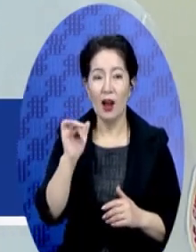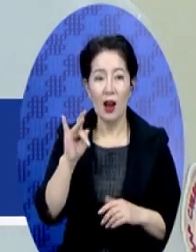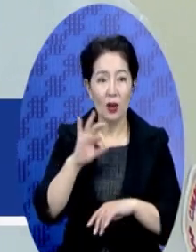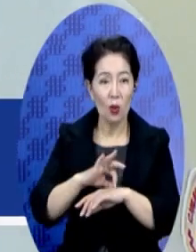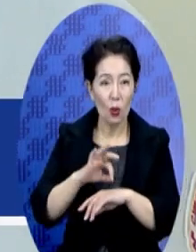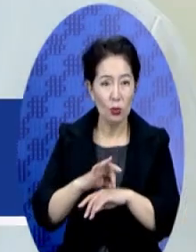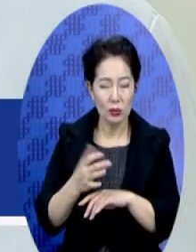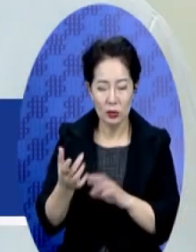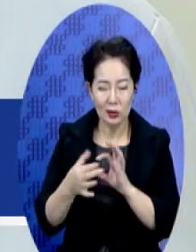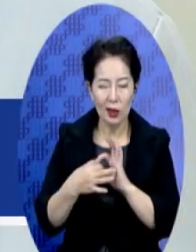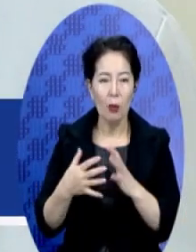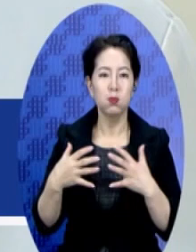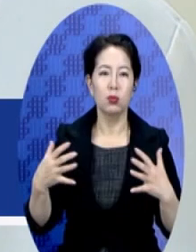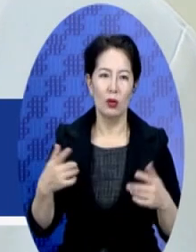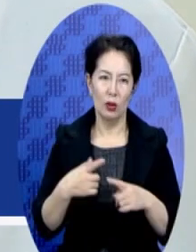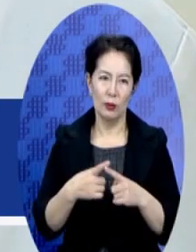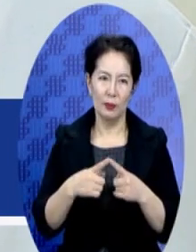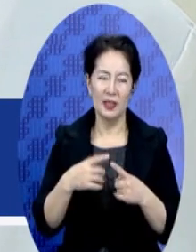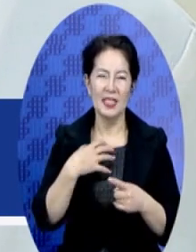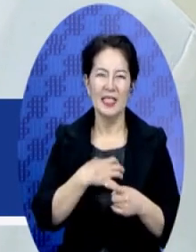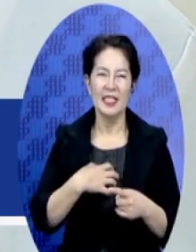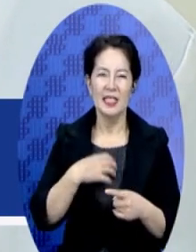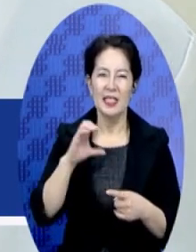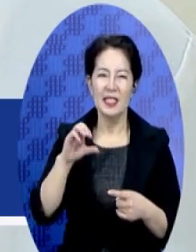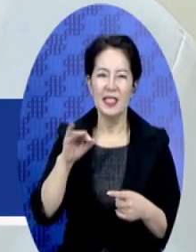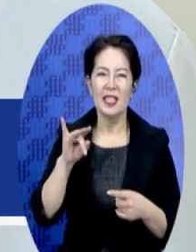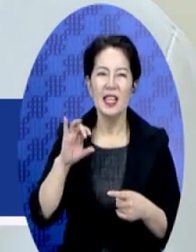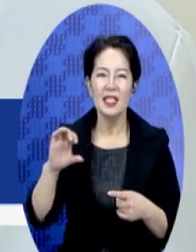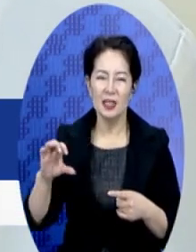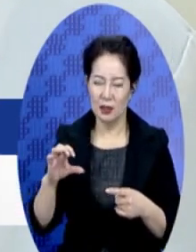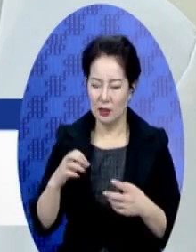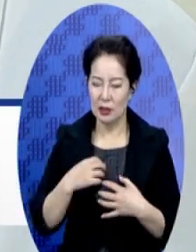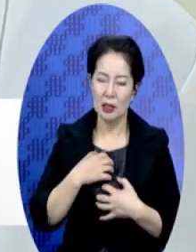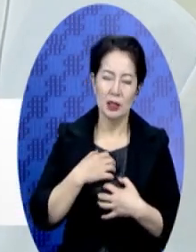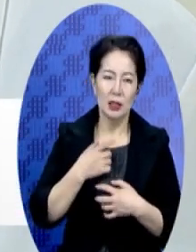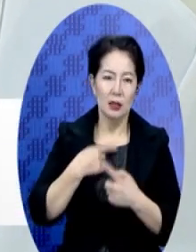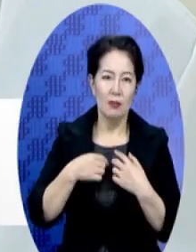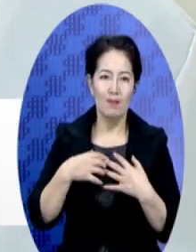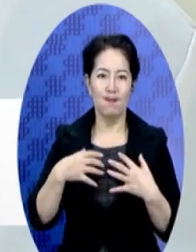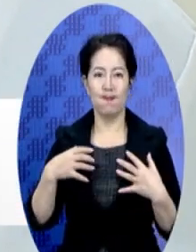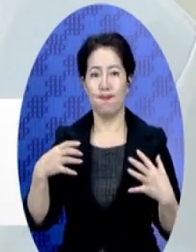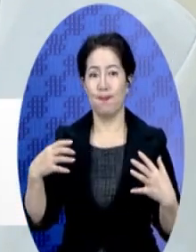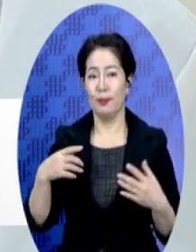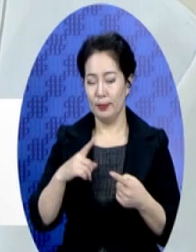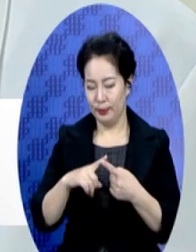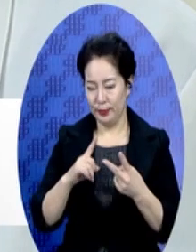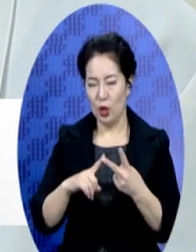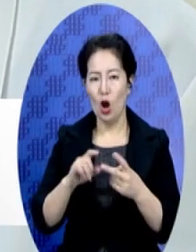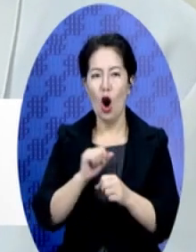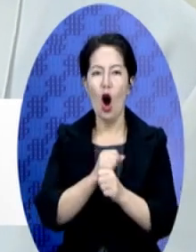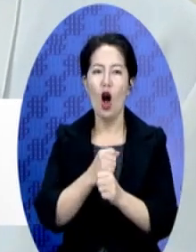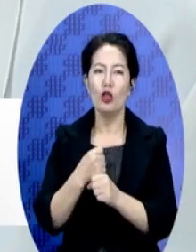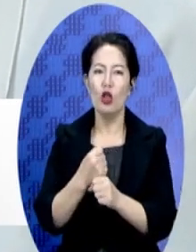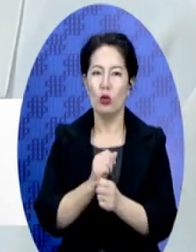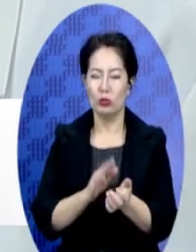ялтчгүй таргалалт орж байгаа. Энэ стресс үүсгэж байгаа маань эргээд таргалалтыг үүсгэх гол хүчин зүйл болж байна. За дээрэс нь хөдөлгөөний дутагдал.